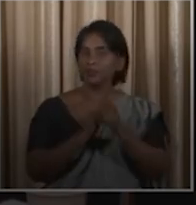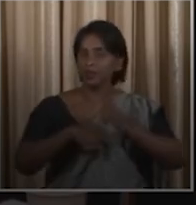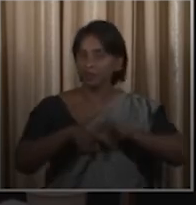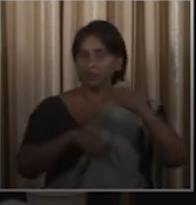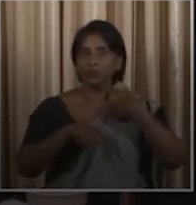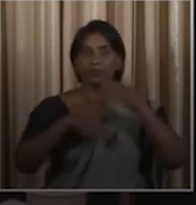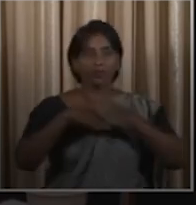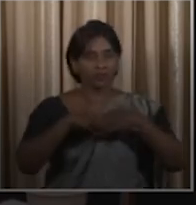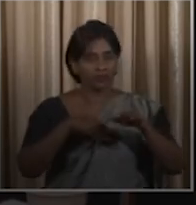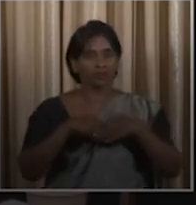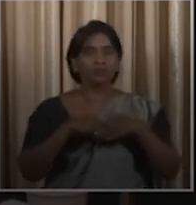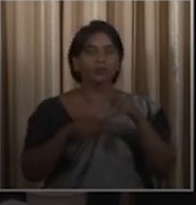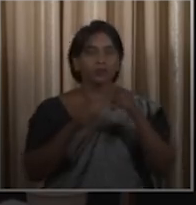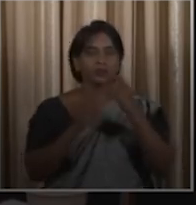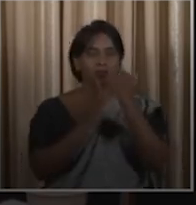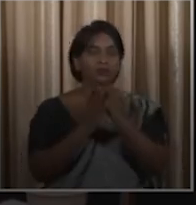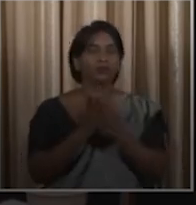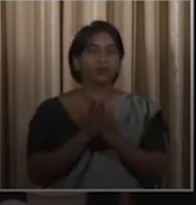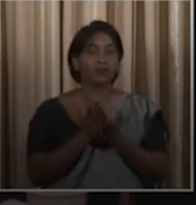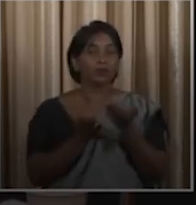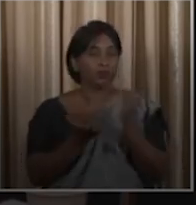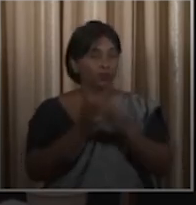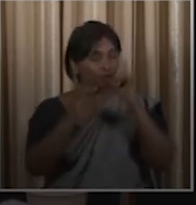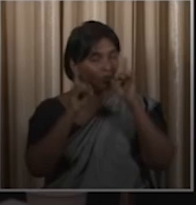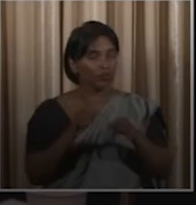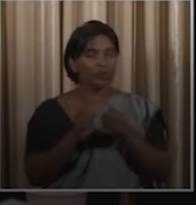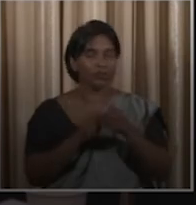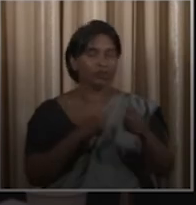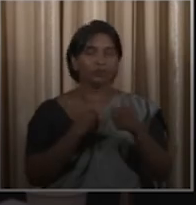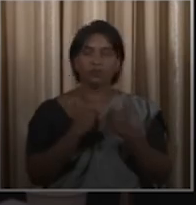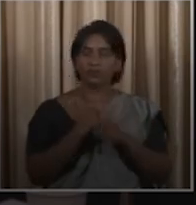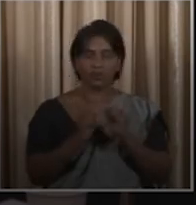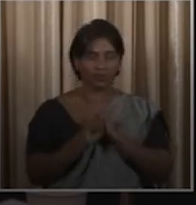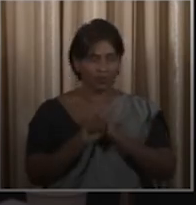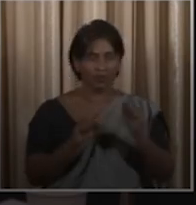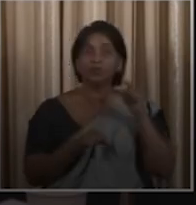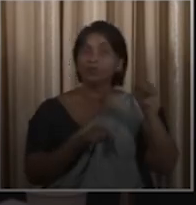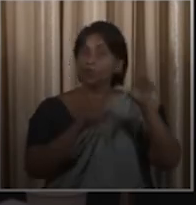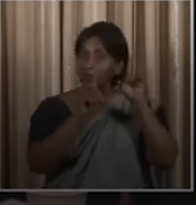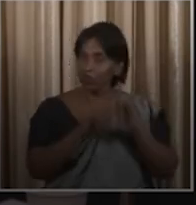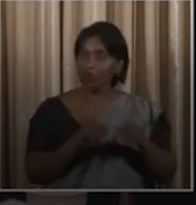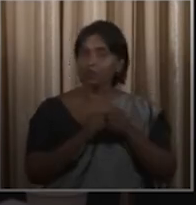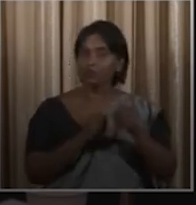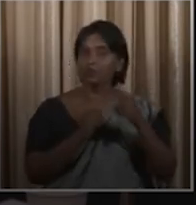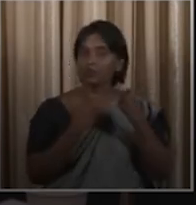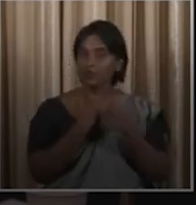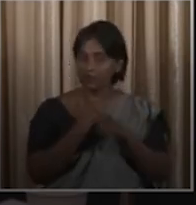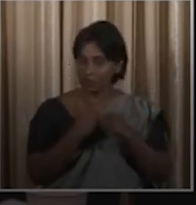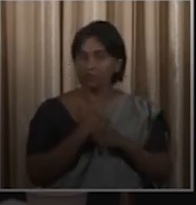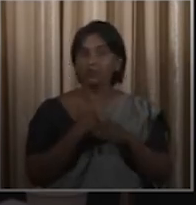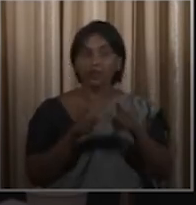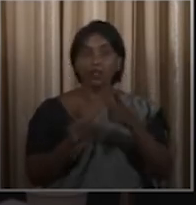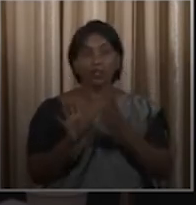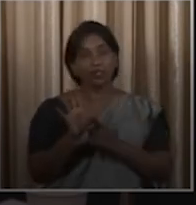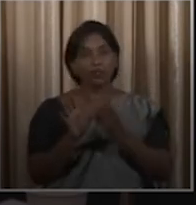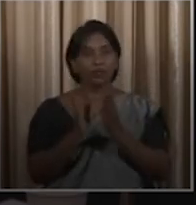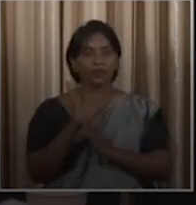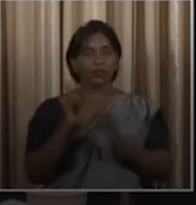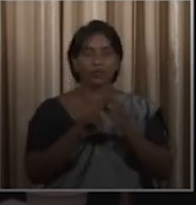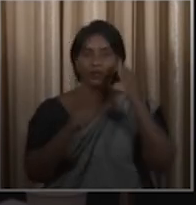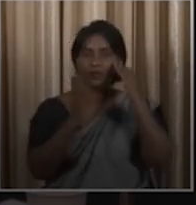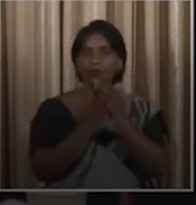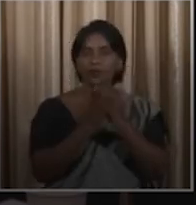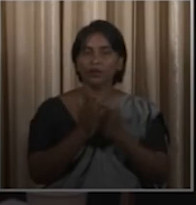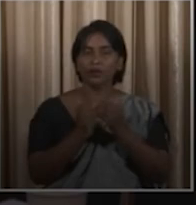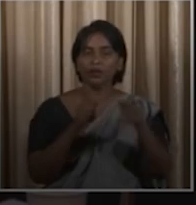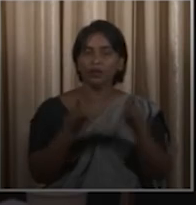karo. Nevata eveni tatta kapirate nirmane vitune. Enisa eveni tatta nirmane karan usaha karo. Me taruna emati waru inno. Taruna mantri waru inno. Tamunasal digu anagatayak